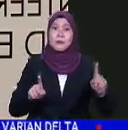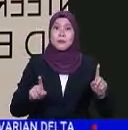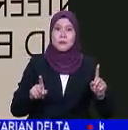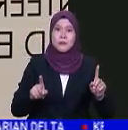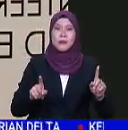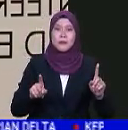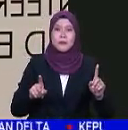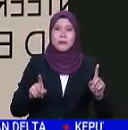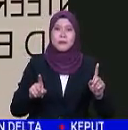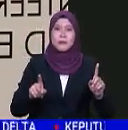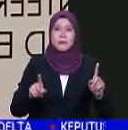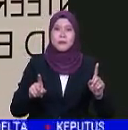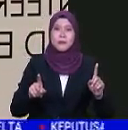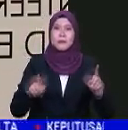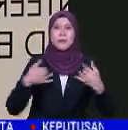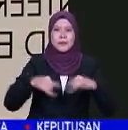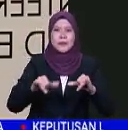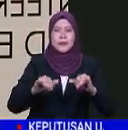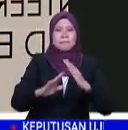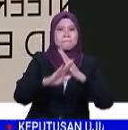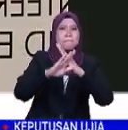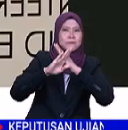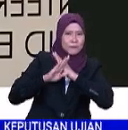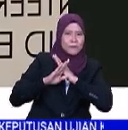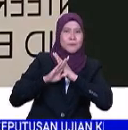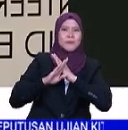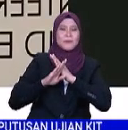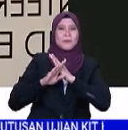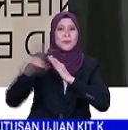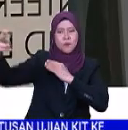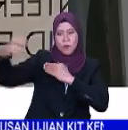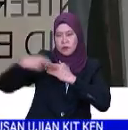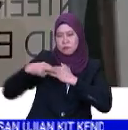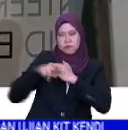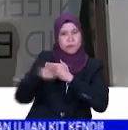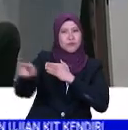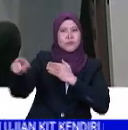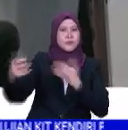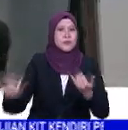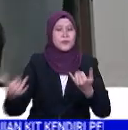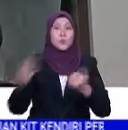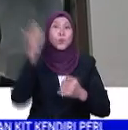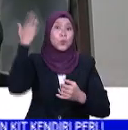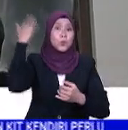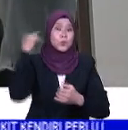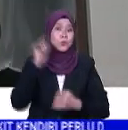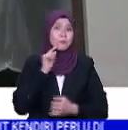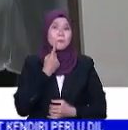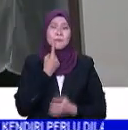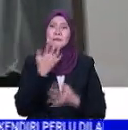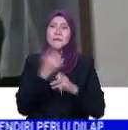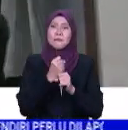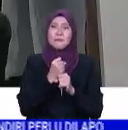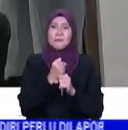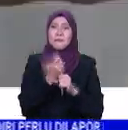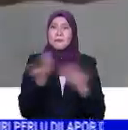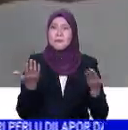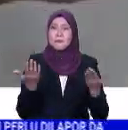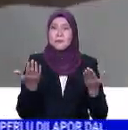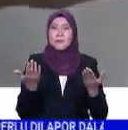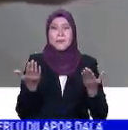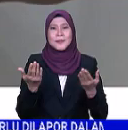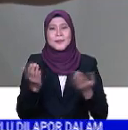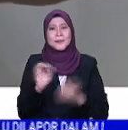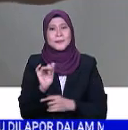kita masih terlindung. Yang kedua, dia dapat mengurangkan serius. Kalau dulu katakan kita dapat macam saya